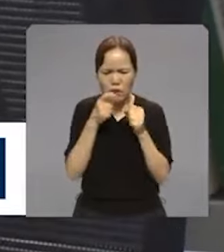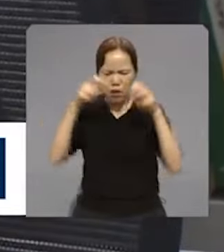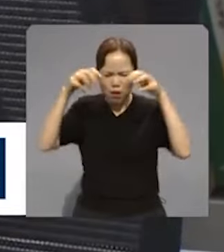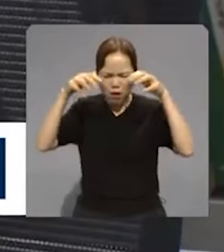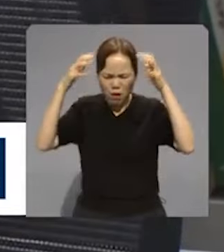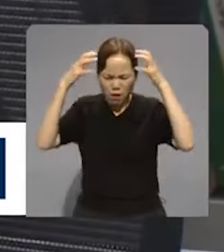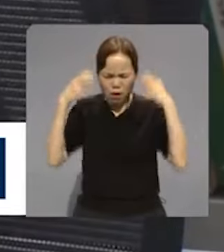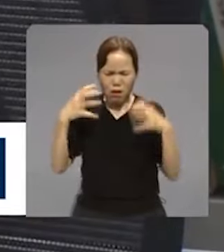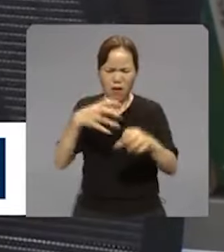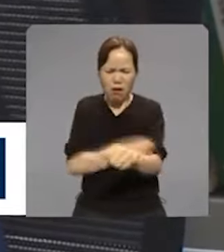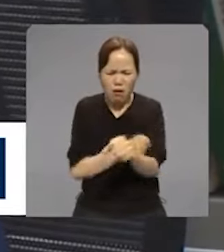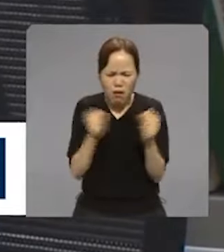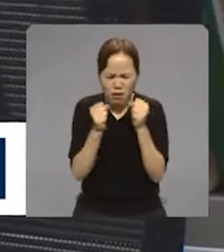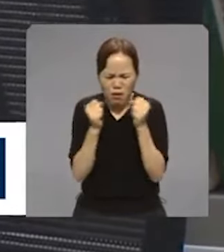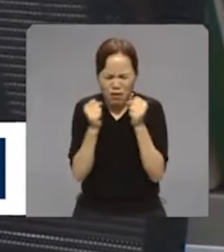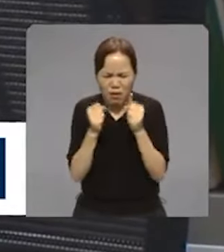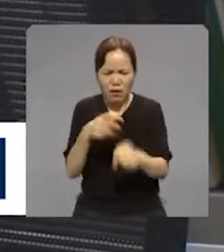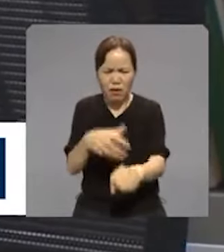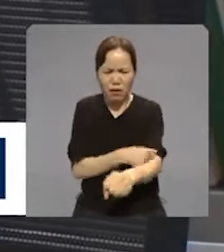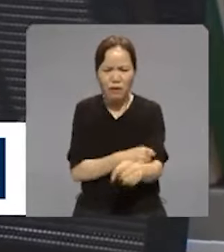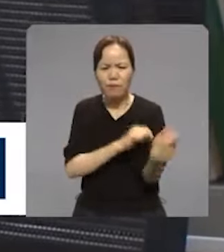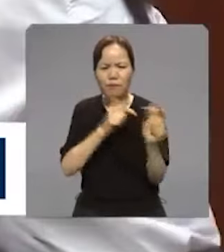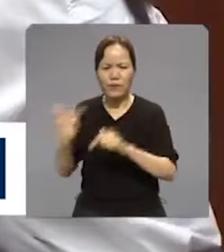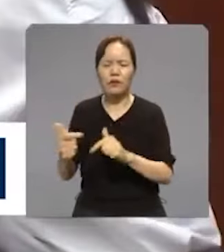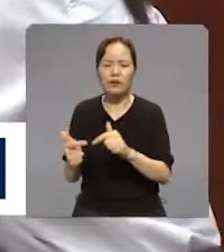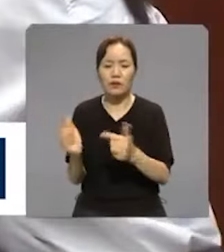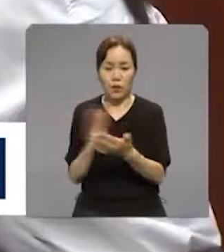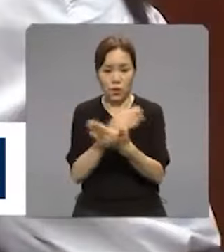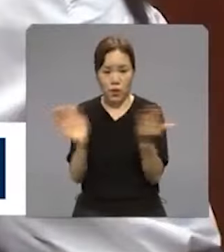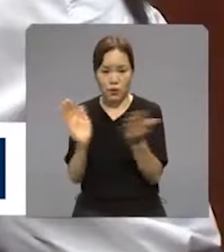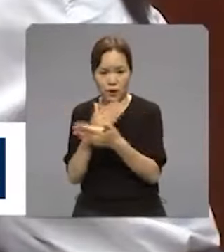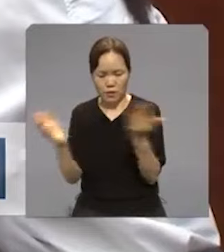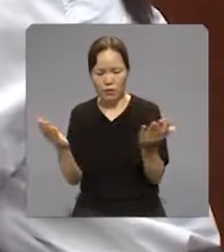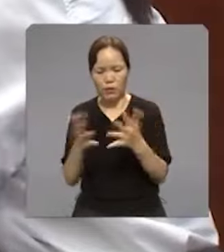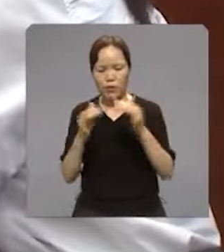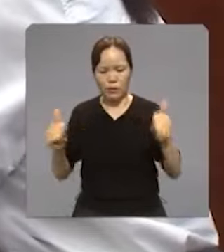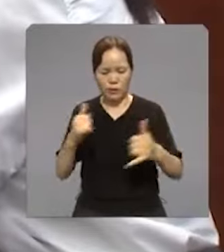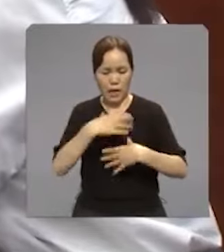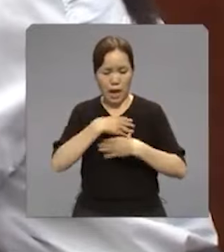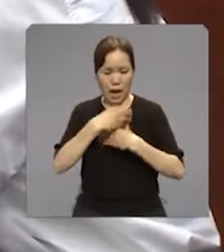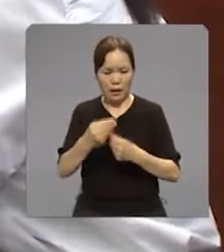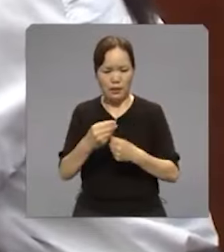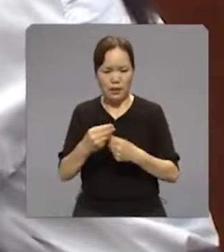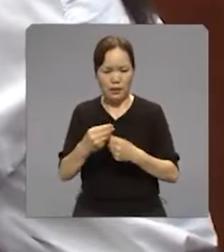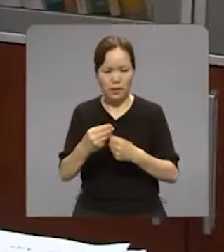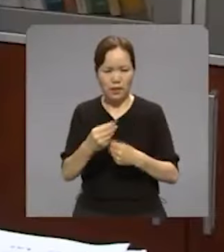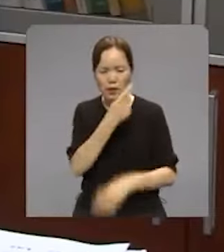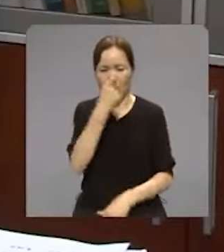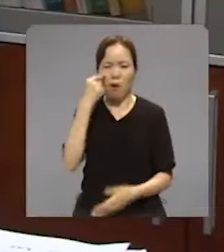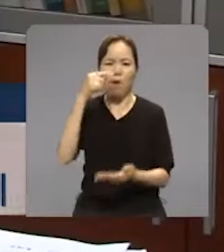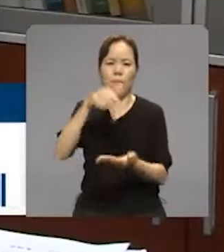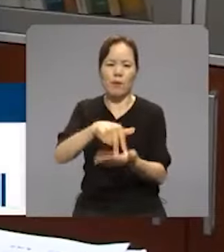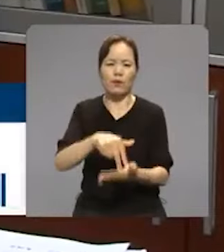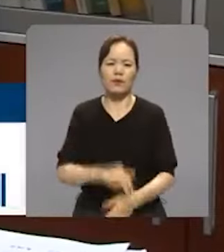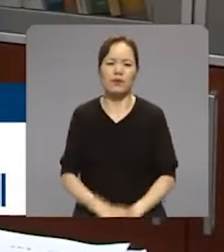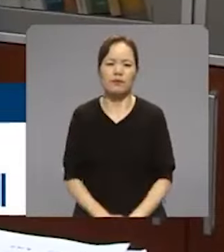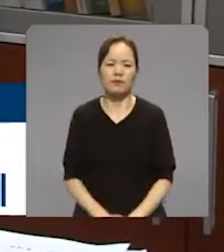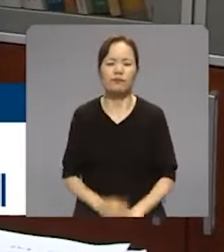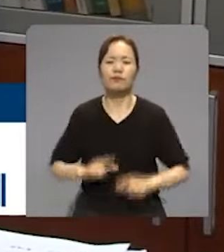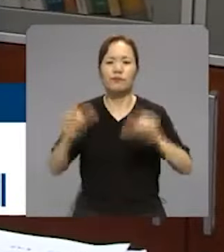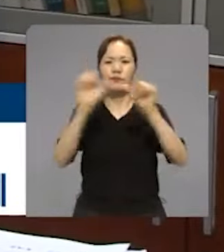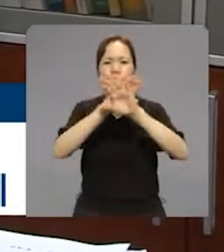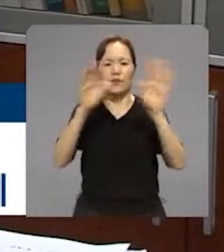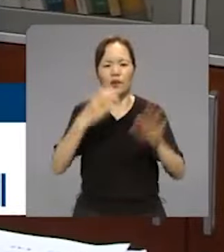한파 등으로 구체화해 노동자의 생명과 안전을 폭넓게 보장하는 게 핵심입니다. 기후 위기로